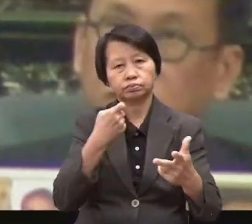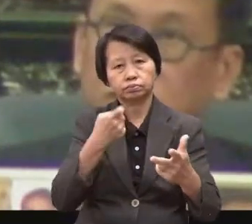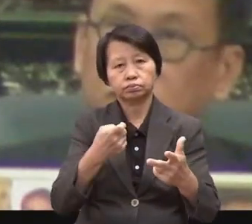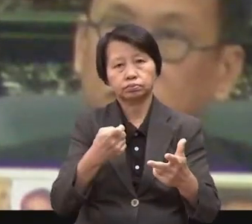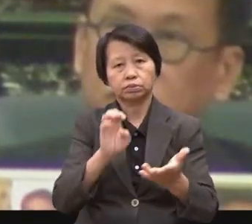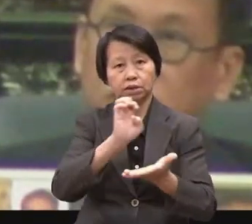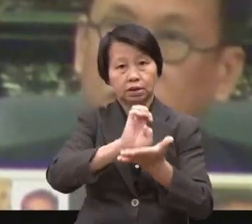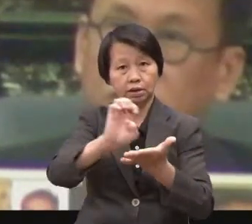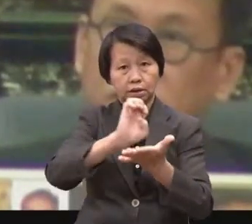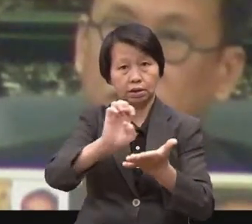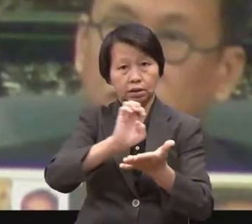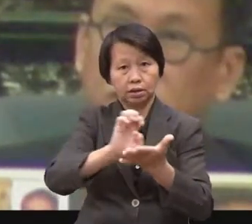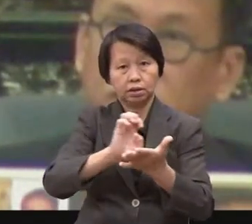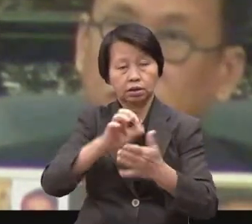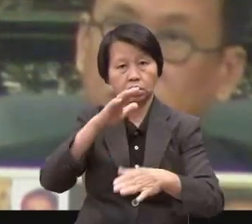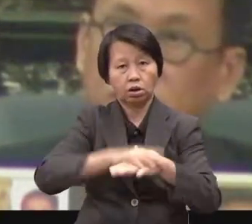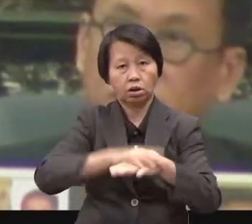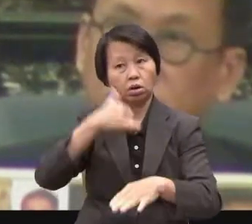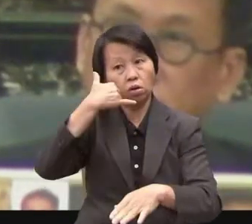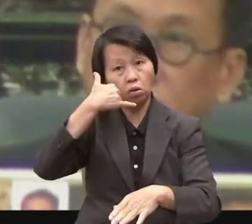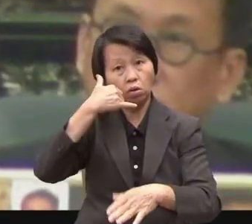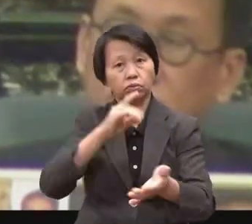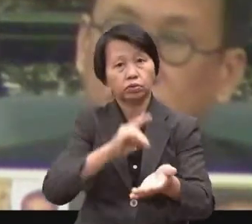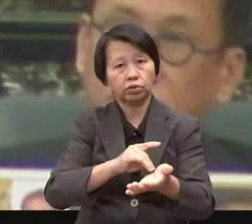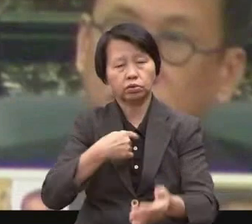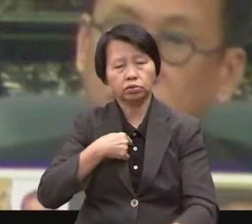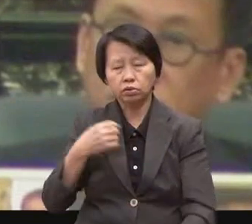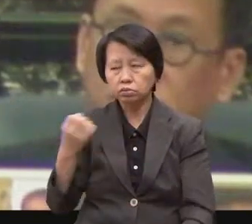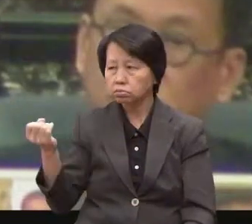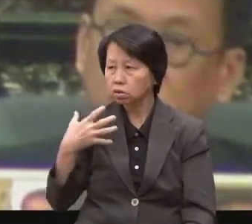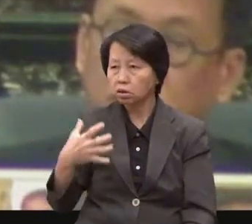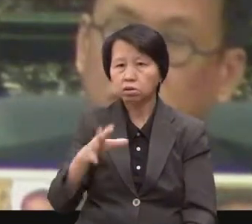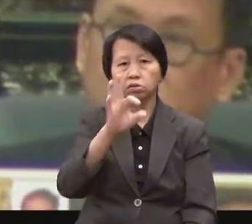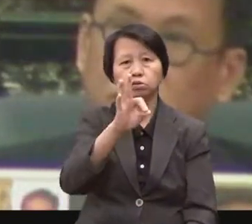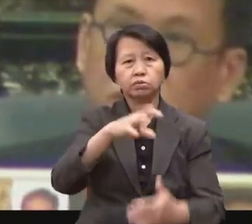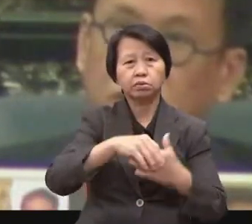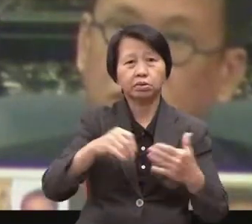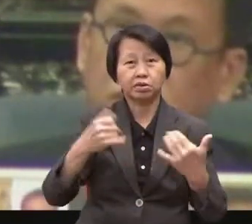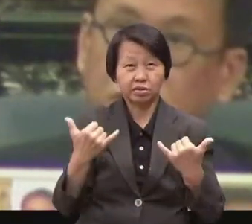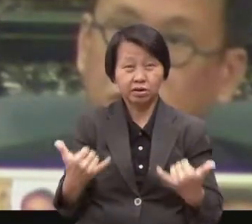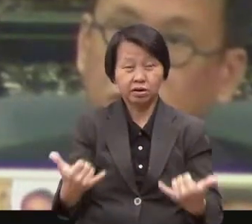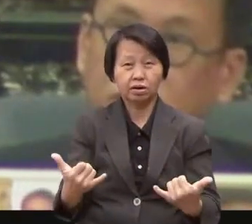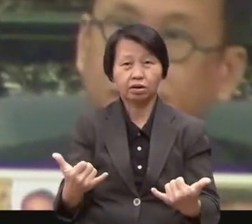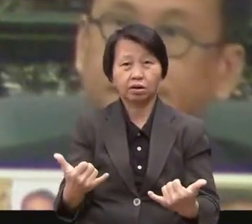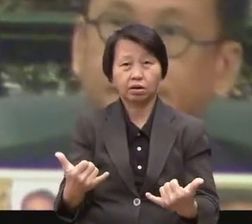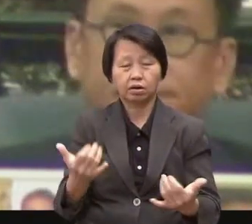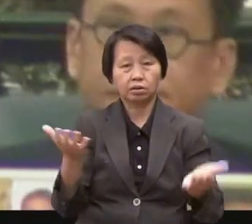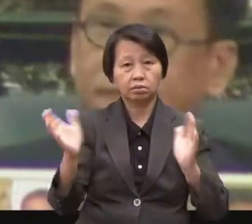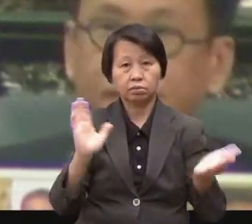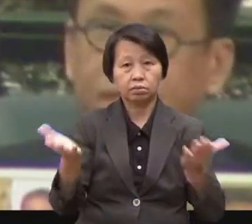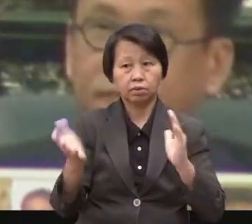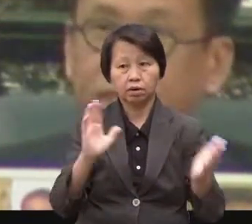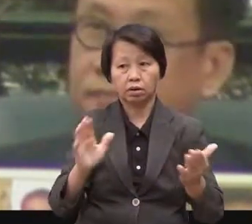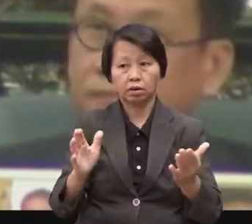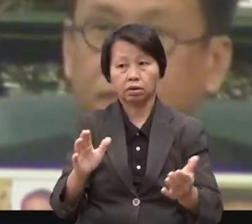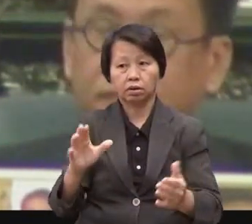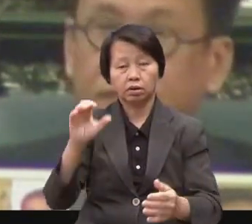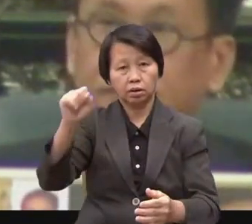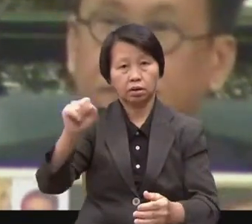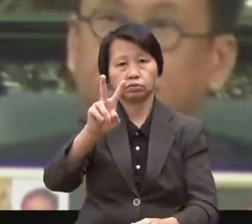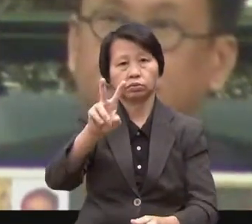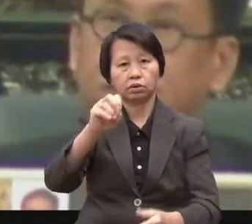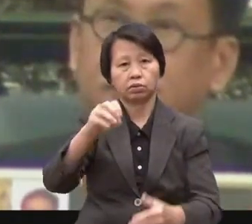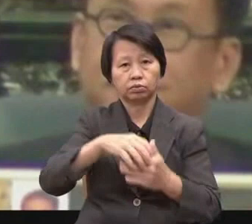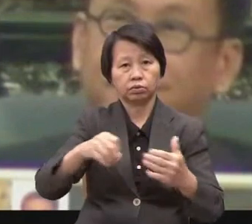Alone Saya dipahamkan hanya 9 Ringgit sekarang berbanding dengan di Stabat 20